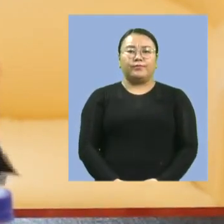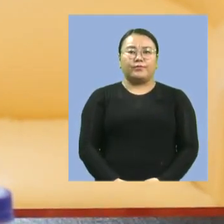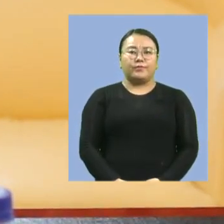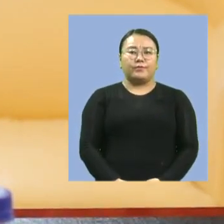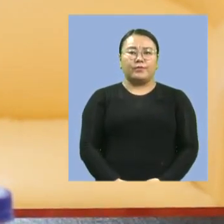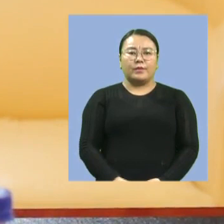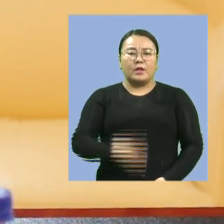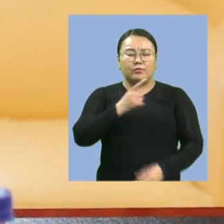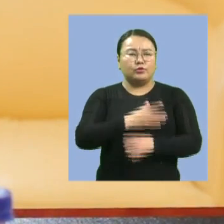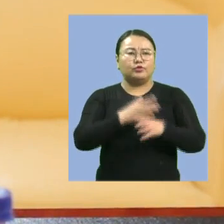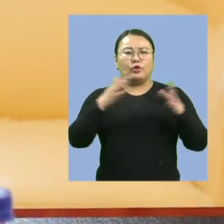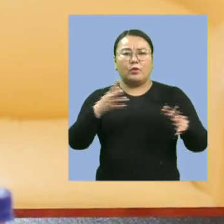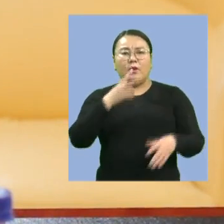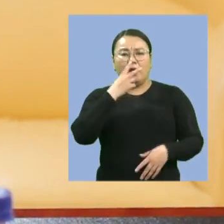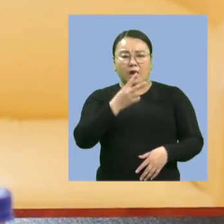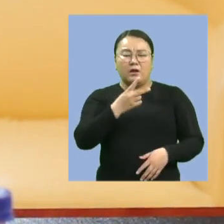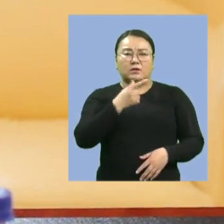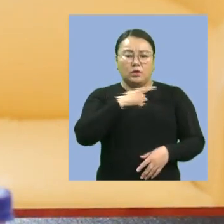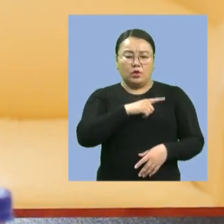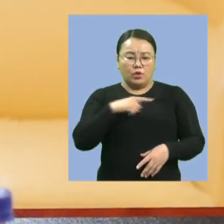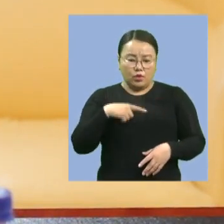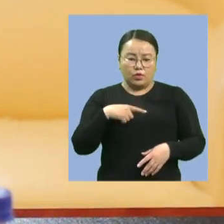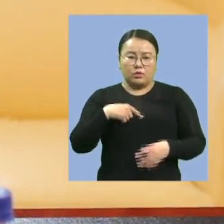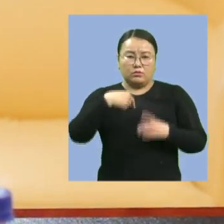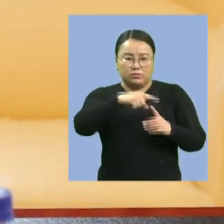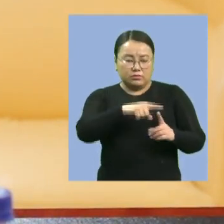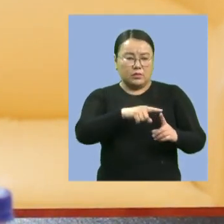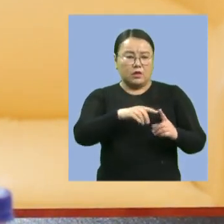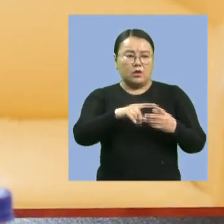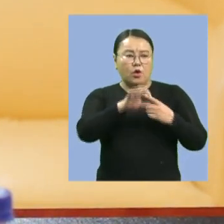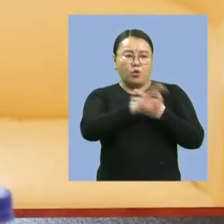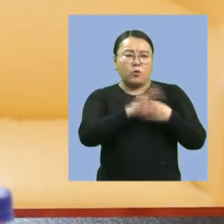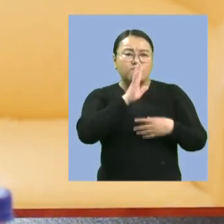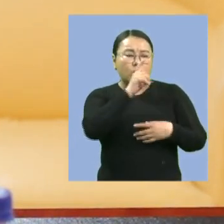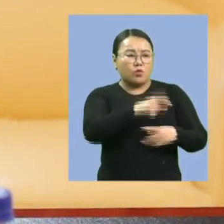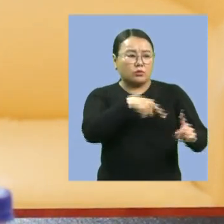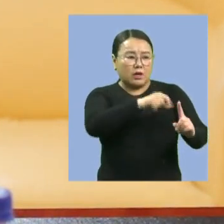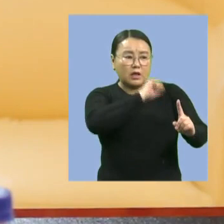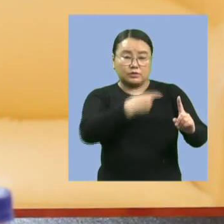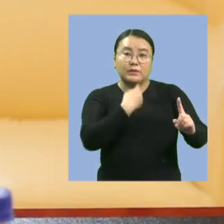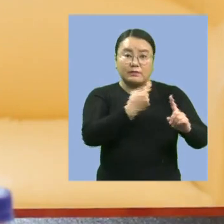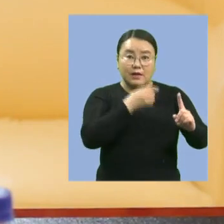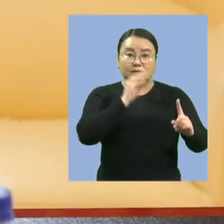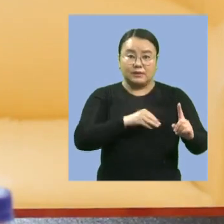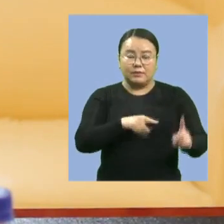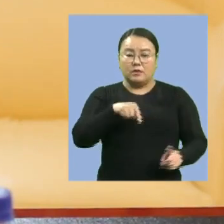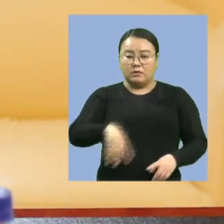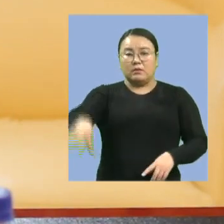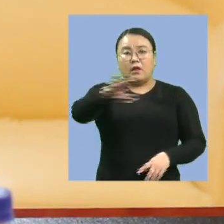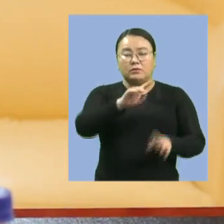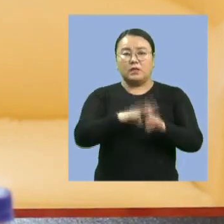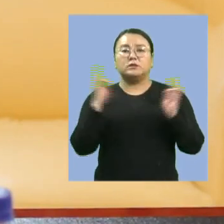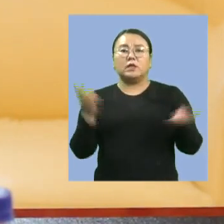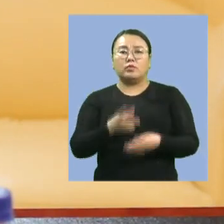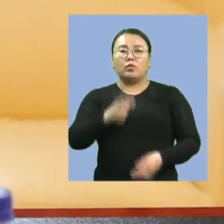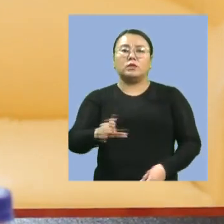хичнээн өргөн харах гэж гэсэн энэ хүн бол яг өөрийнхөө үйлчлүүлэгч толгойж байгаа асуудлуудыг л ярьж штт. А та нар бол энэ нийгэмд